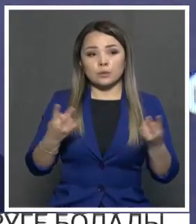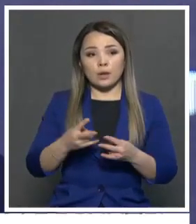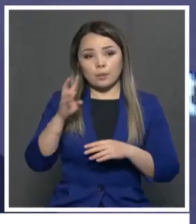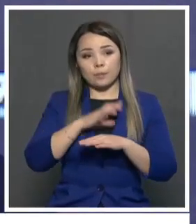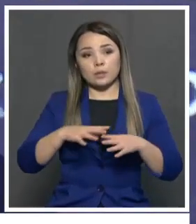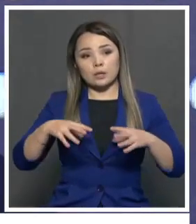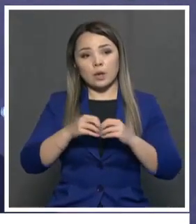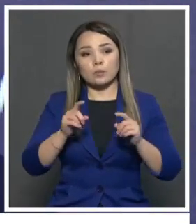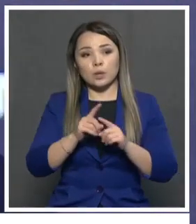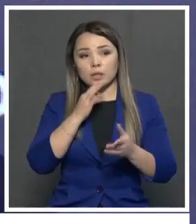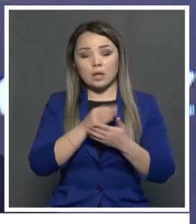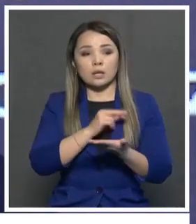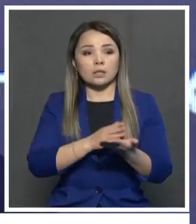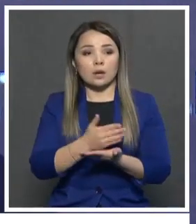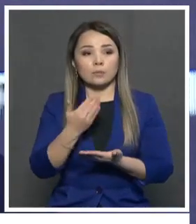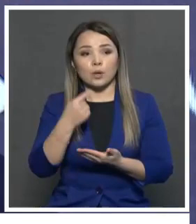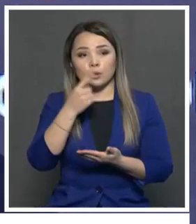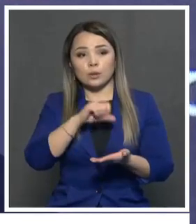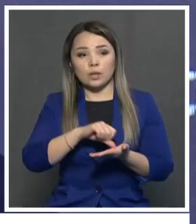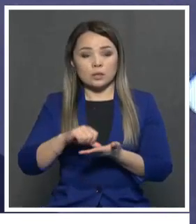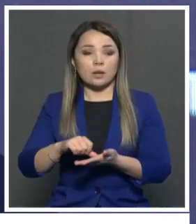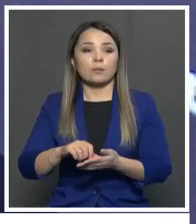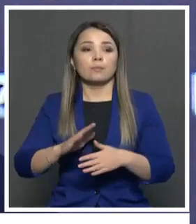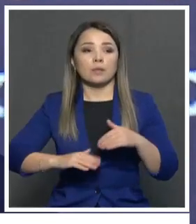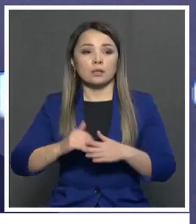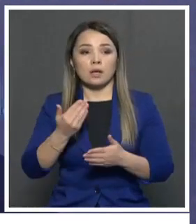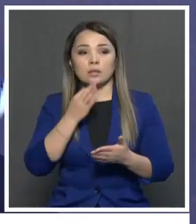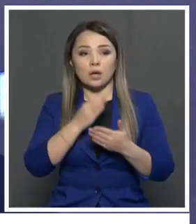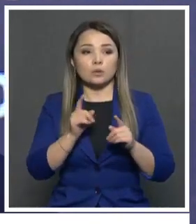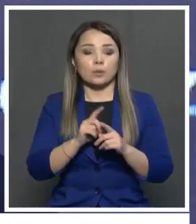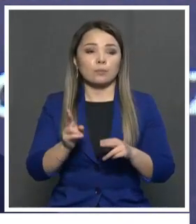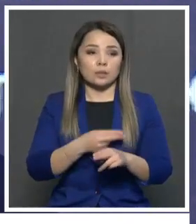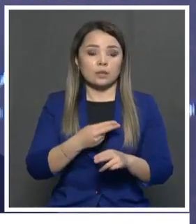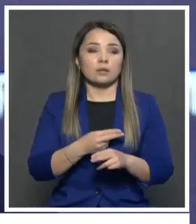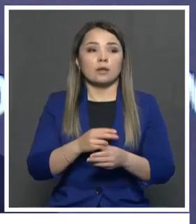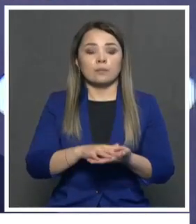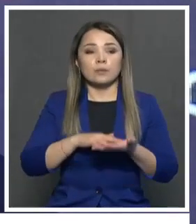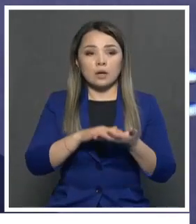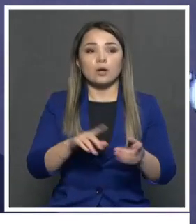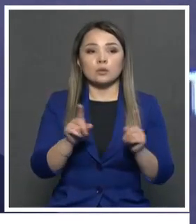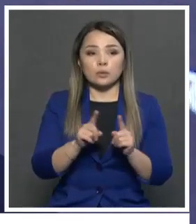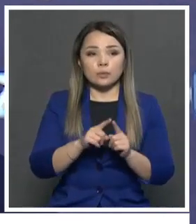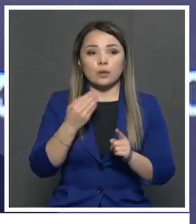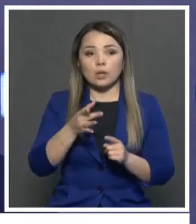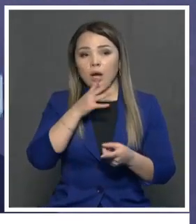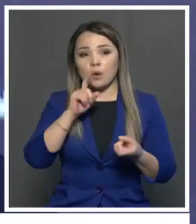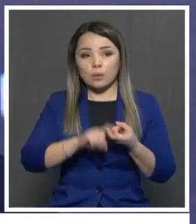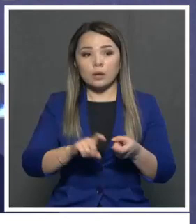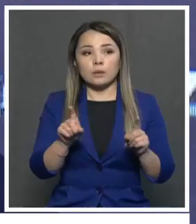мемлекет тарапынан көрсетілетін қызмет түрлерін проактивте, өтінішсіз және